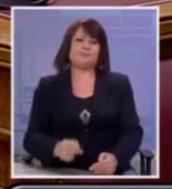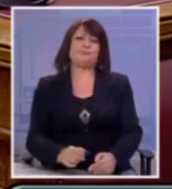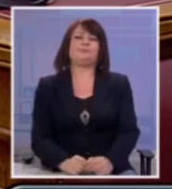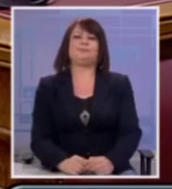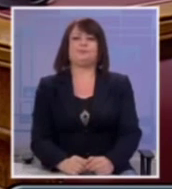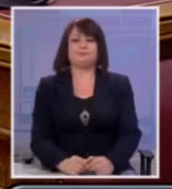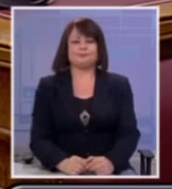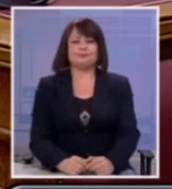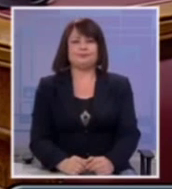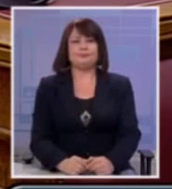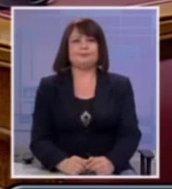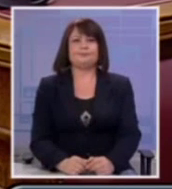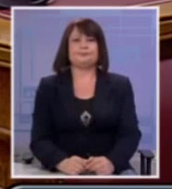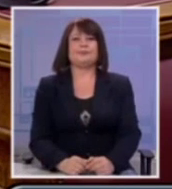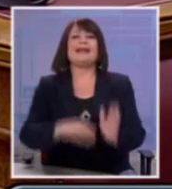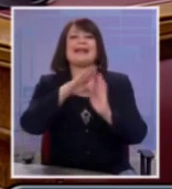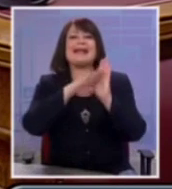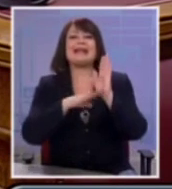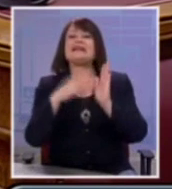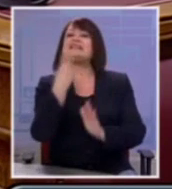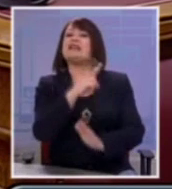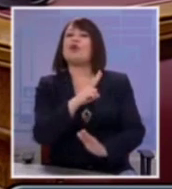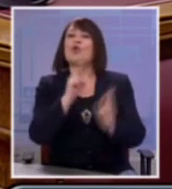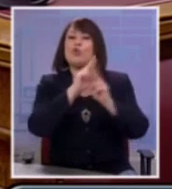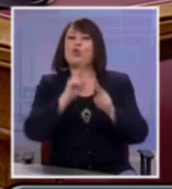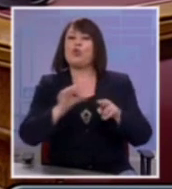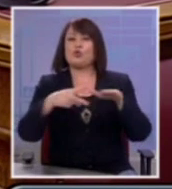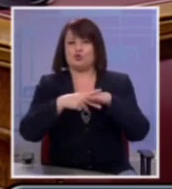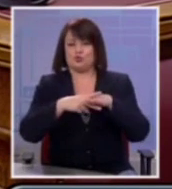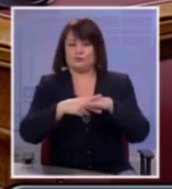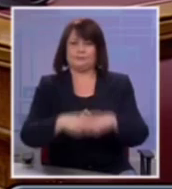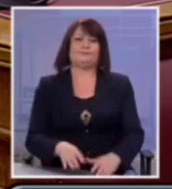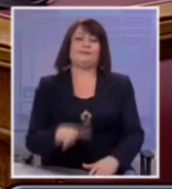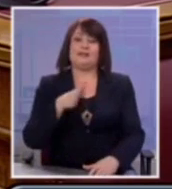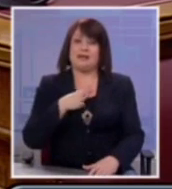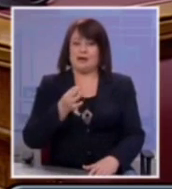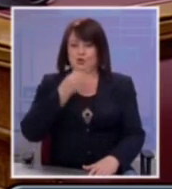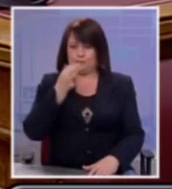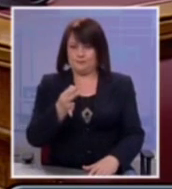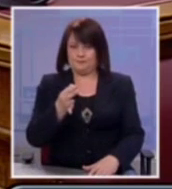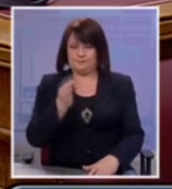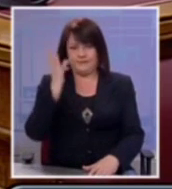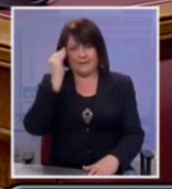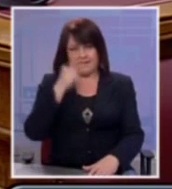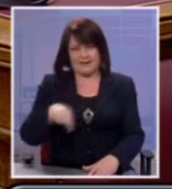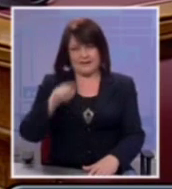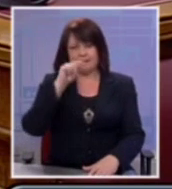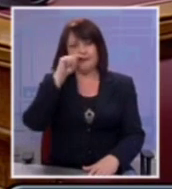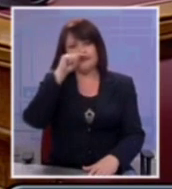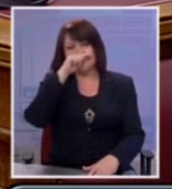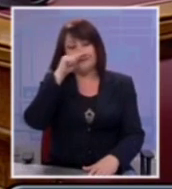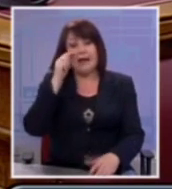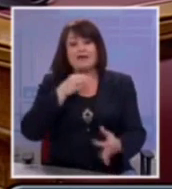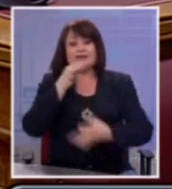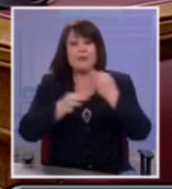το καταστατικό του Διεθνούς Νομισματικού Ταμείου. Θα ήθελα να σημειώσετε, κυρία Πρόεδρε, ότι οι απόψεις που θα